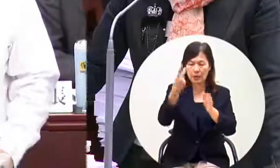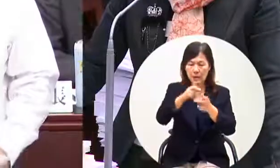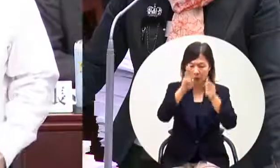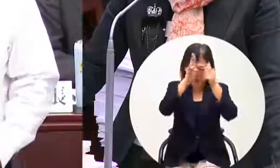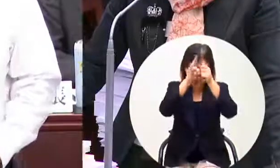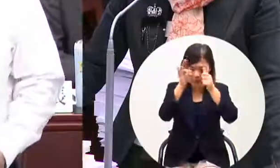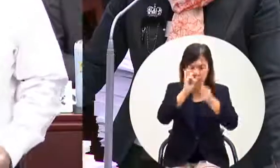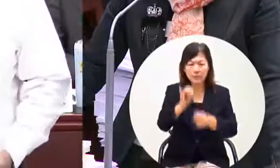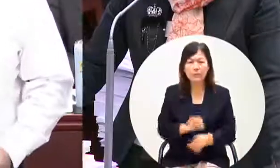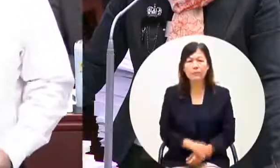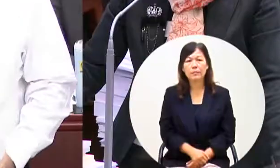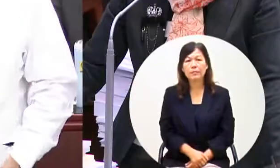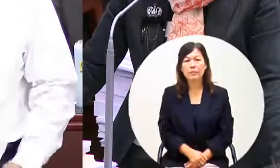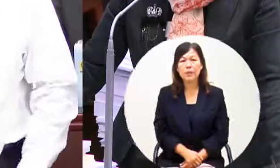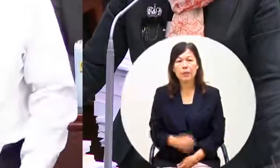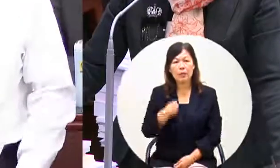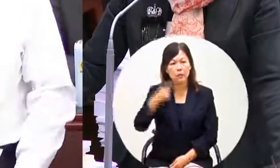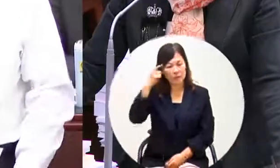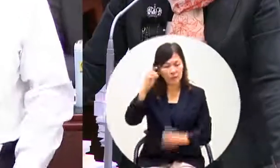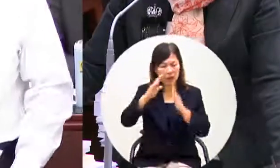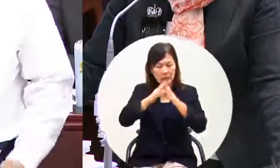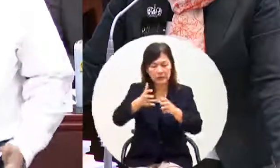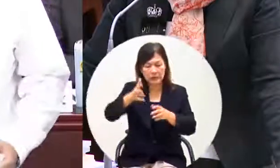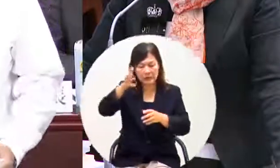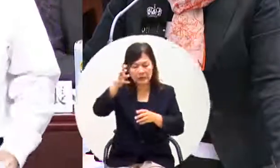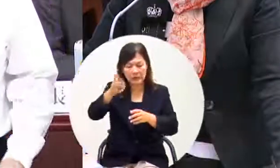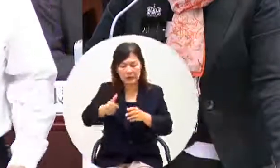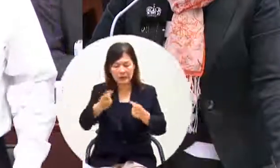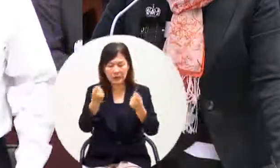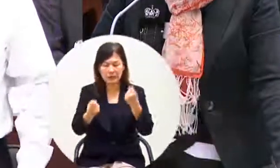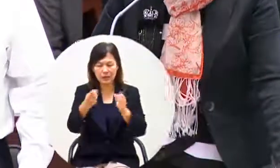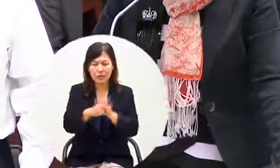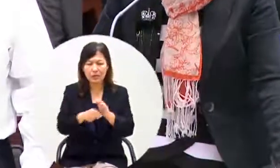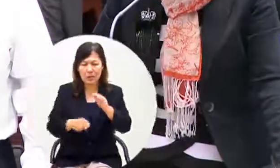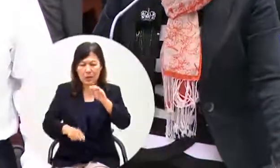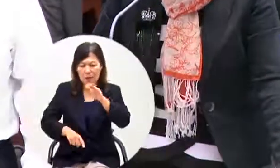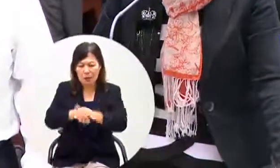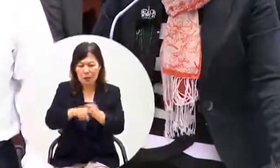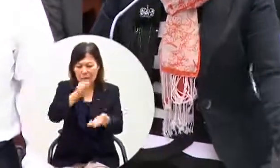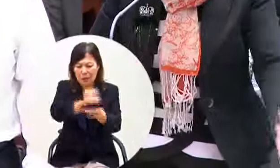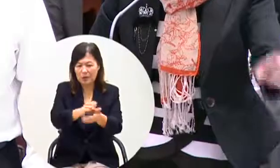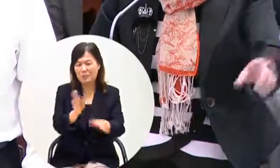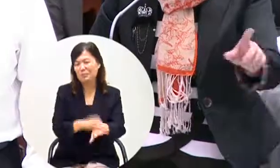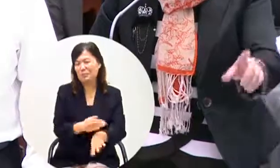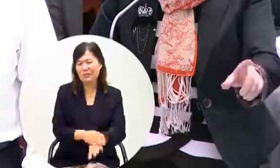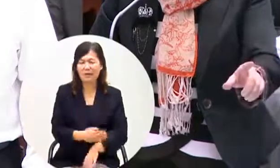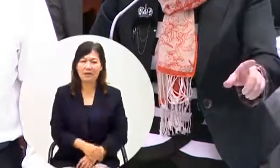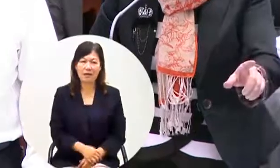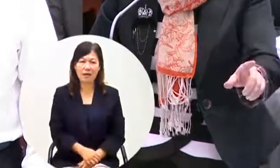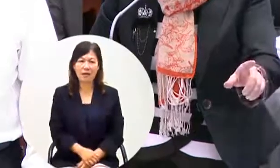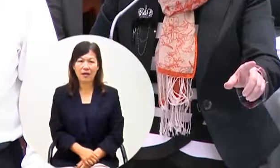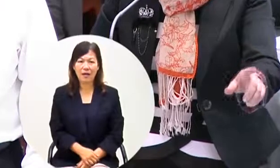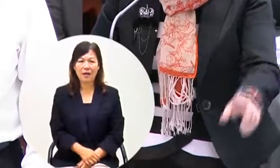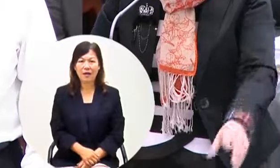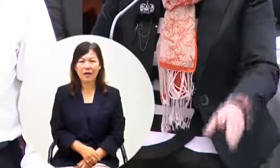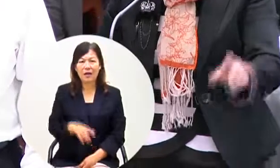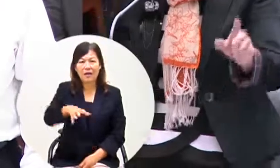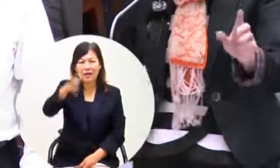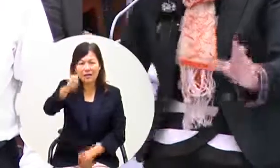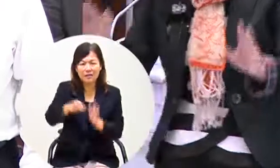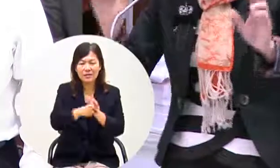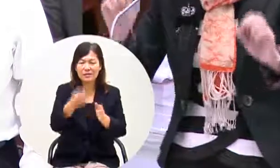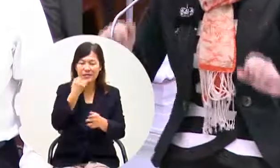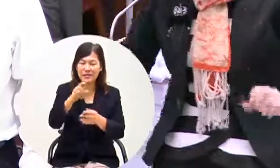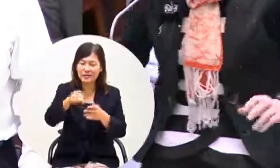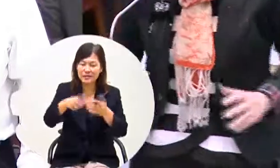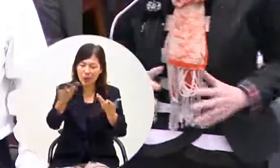做错应该是不至于违停的，不至于违停的。 局长，事情都还没有发生，你就说